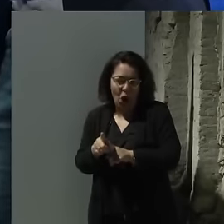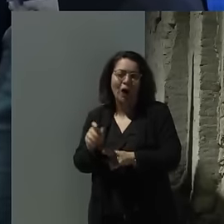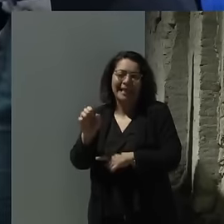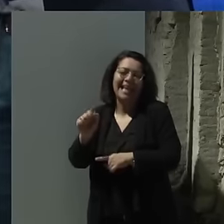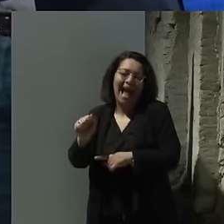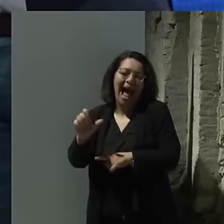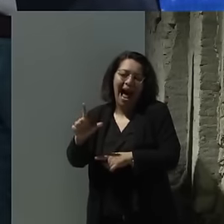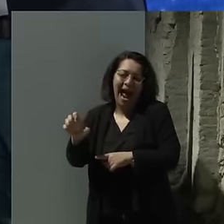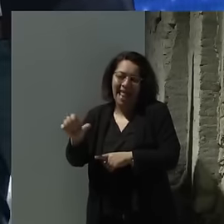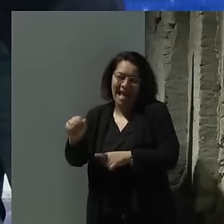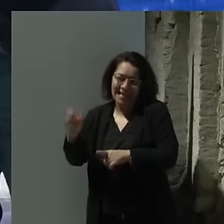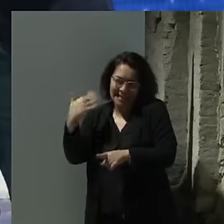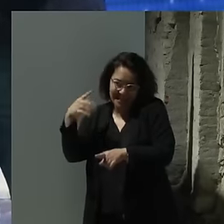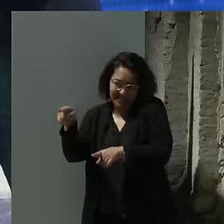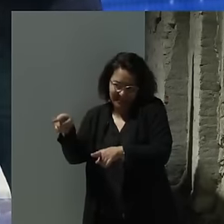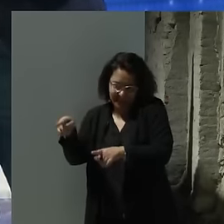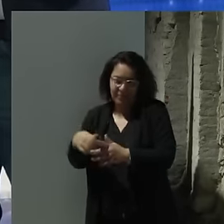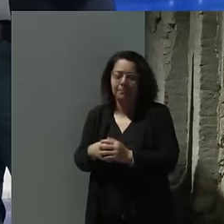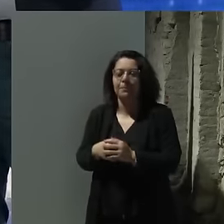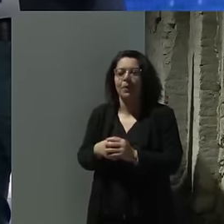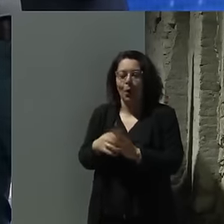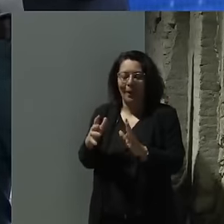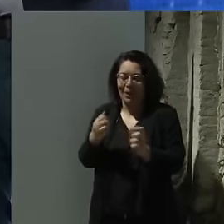alla situazione che volevo proporvi, e cioè